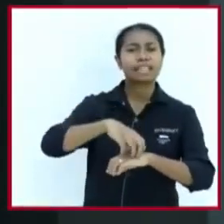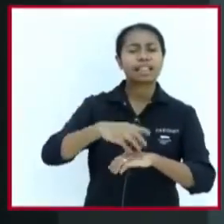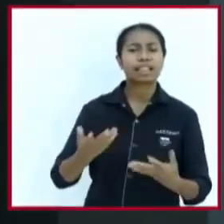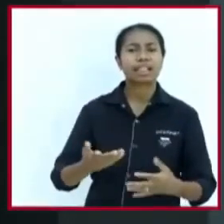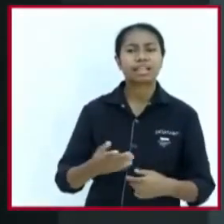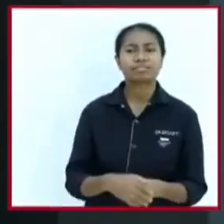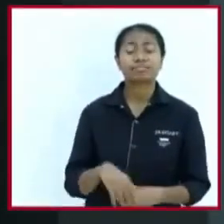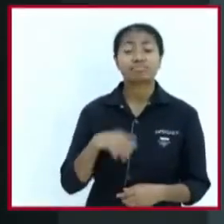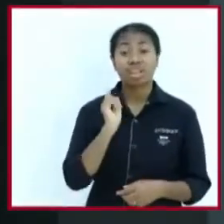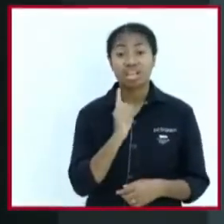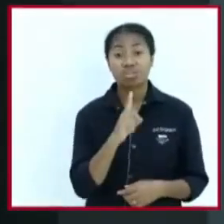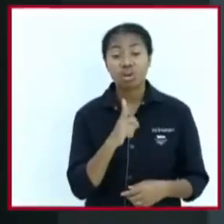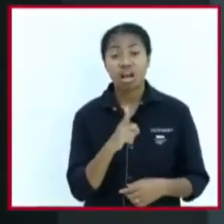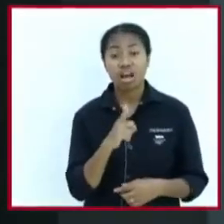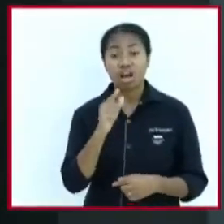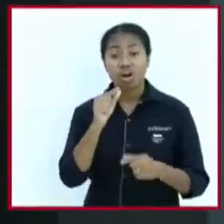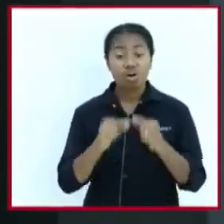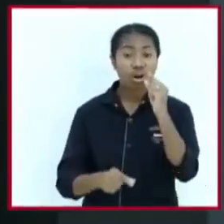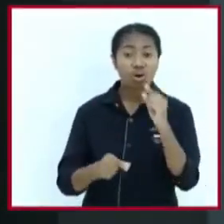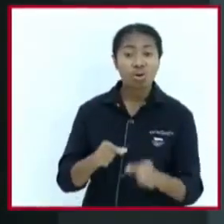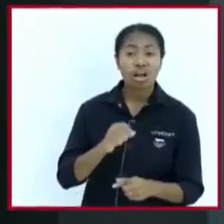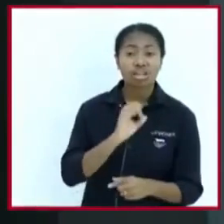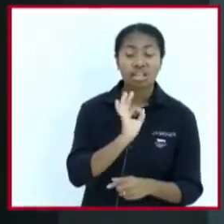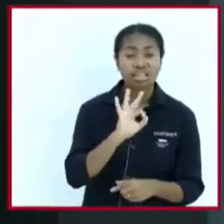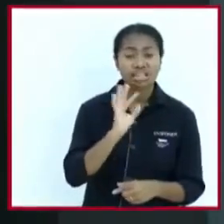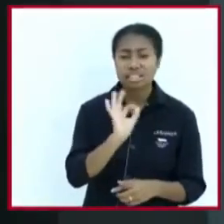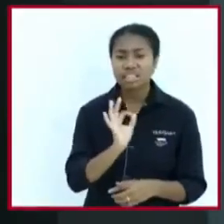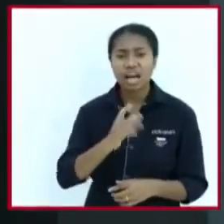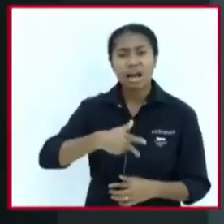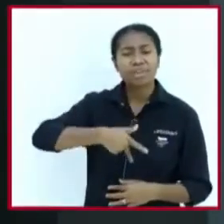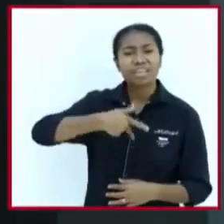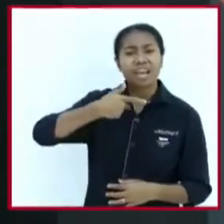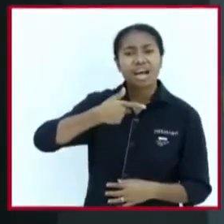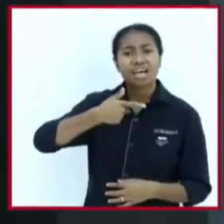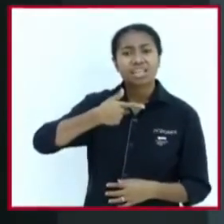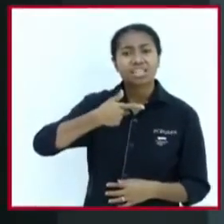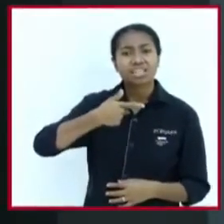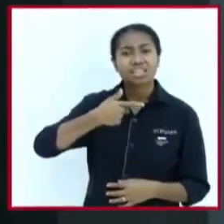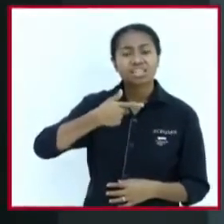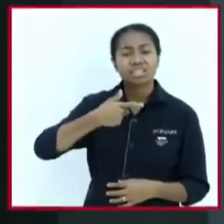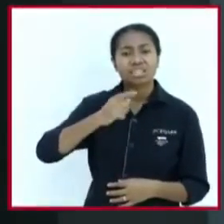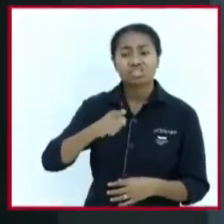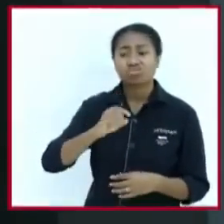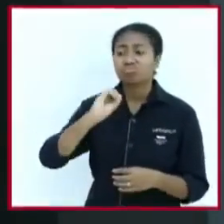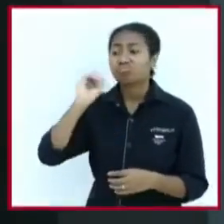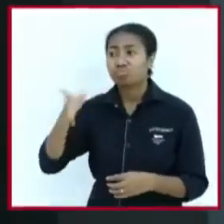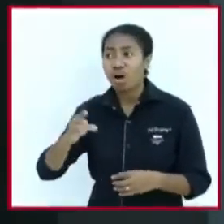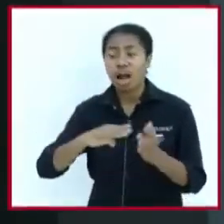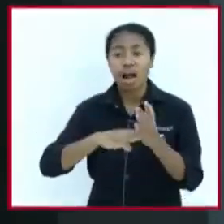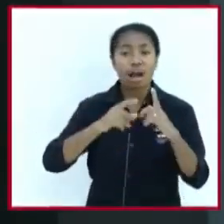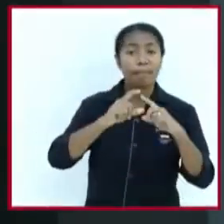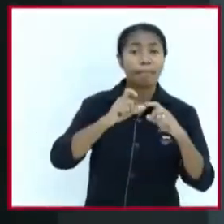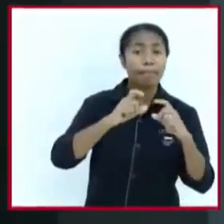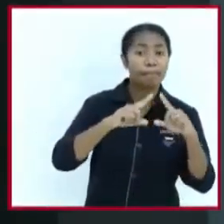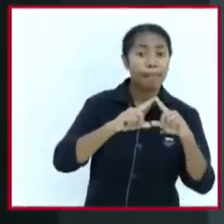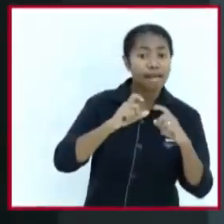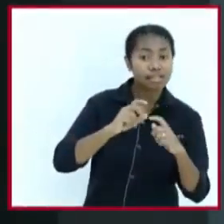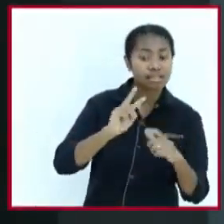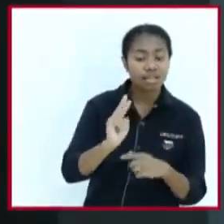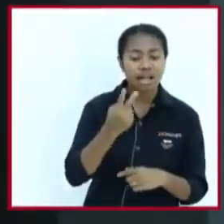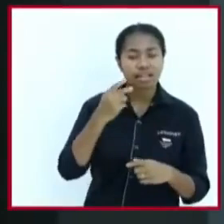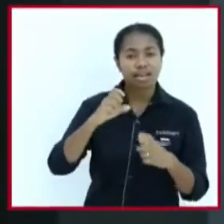Hai itulah jahe orang yang tidak menyadari berkebun emas ganti dengan Syekh